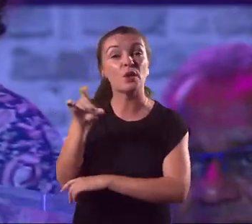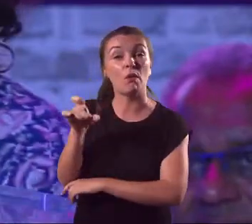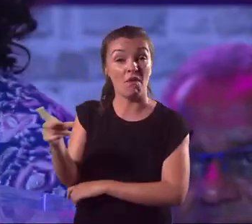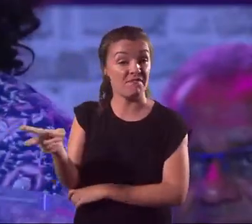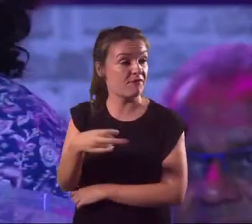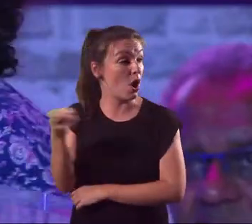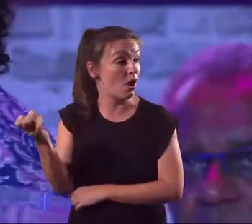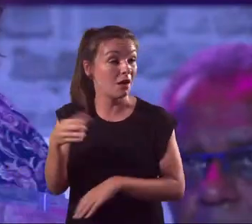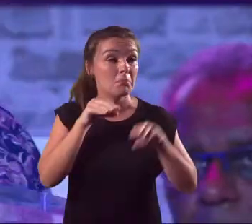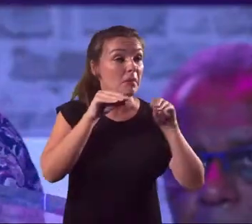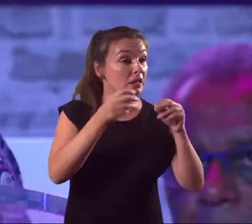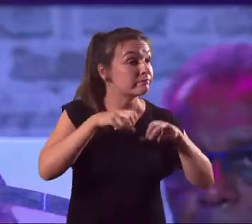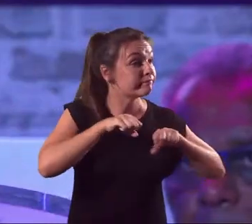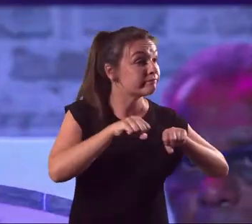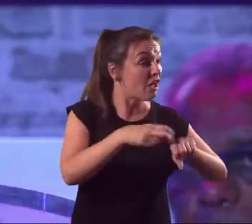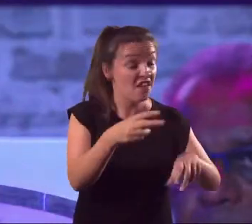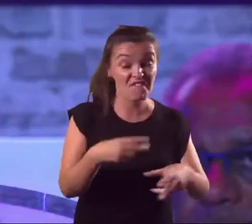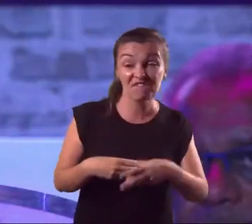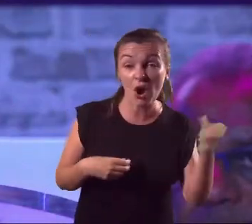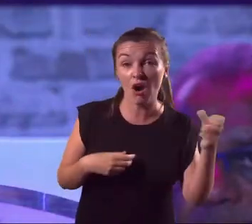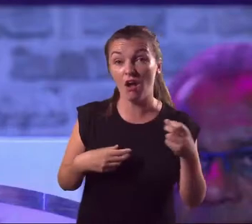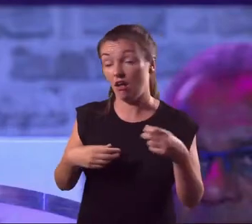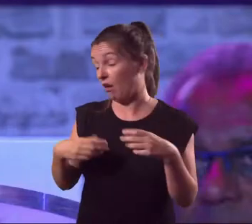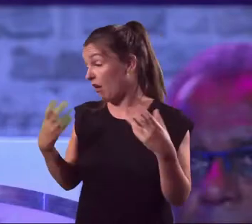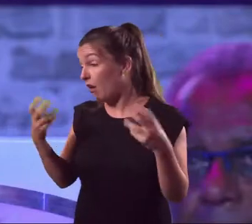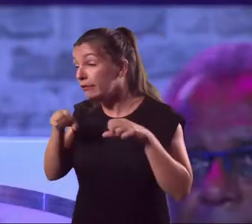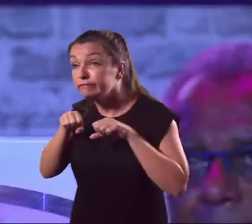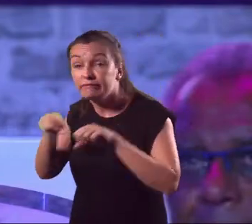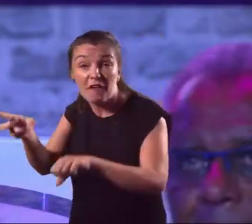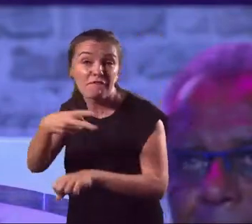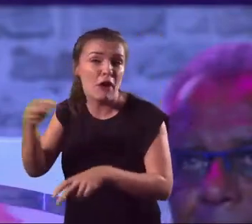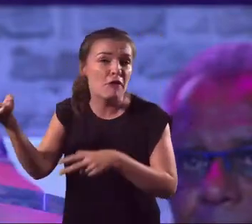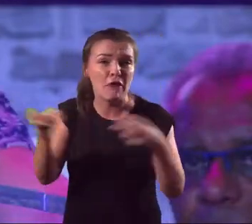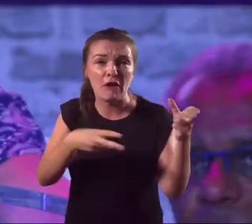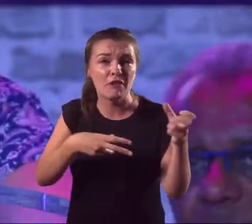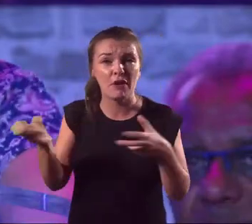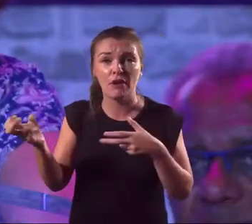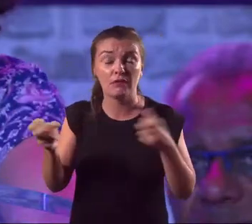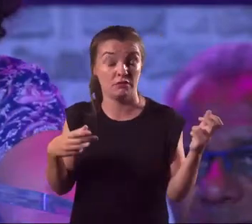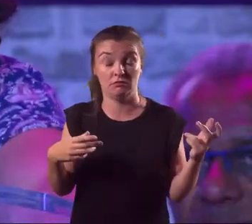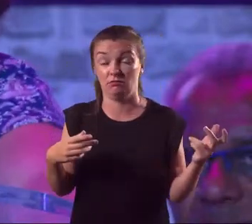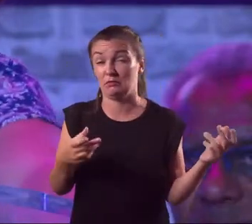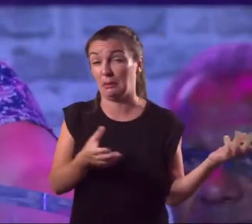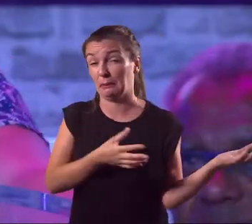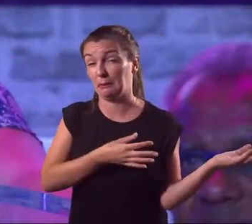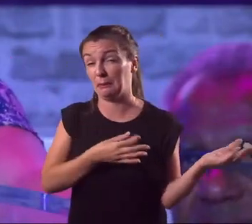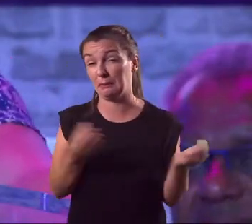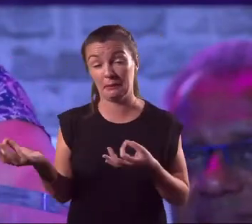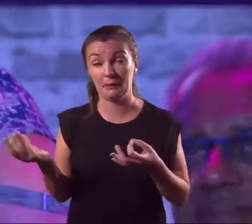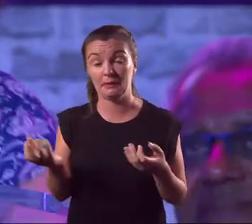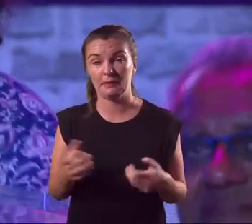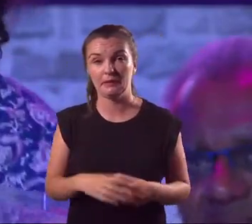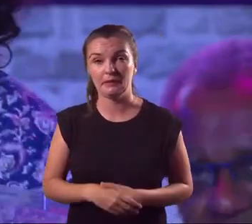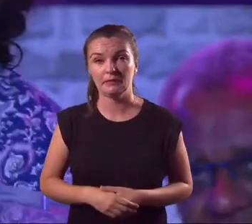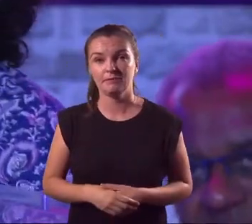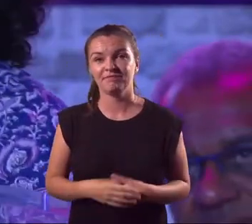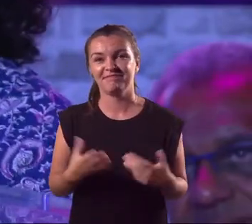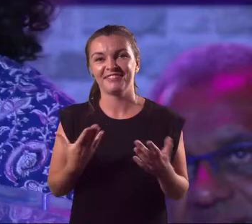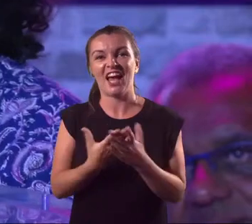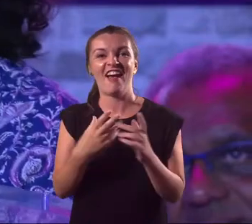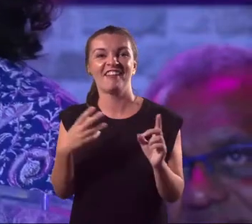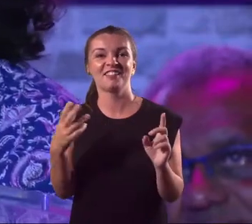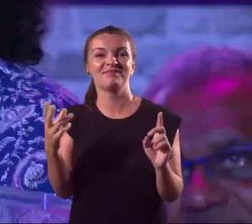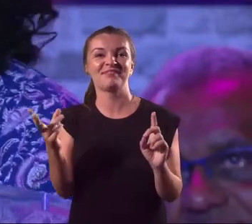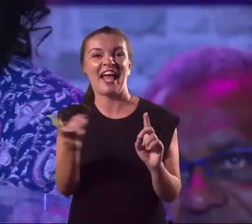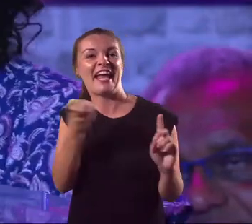va faire nos courses, on se fait voler. On entre dans un supermarché, on se fait voler. Bref, on se fait voler et je vous le disais, c'est un racket